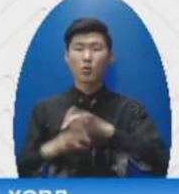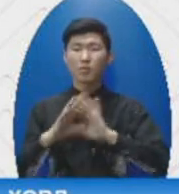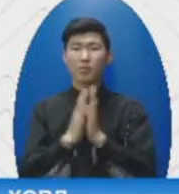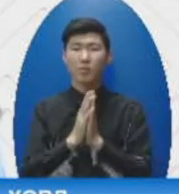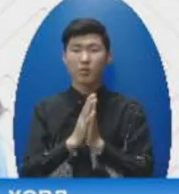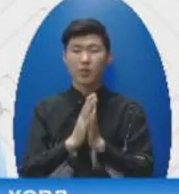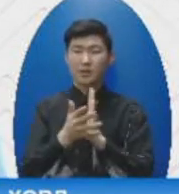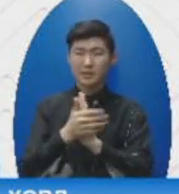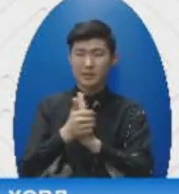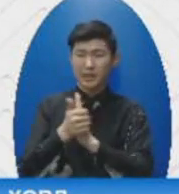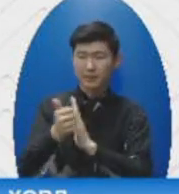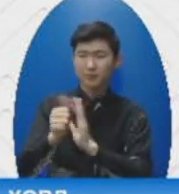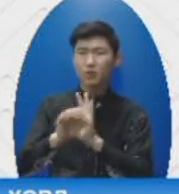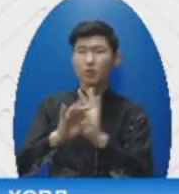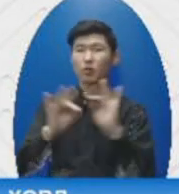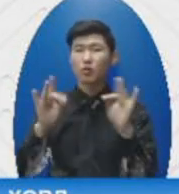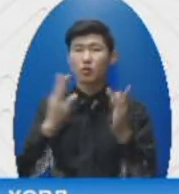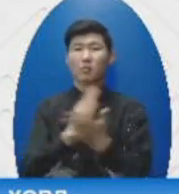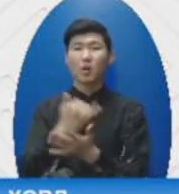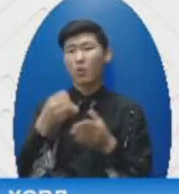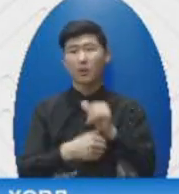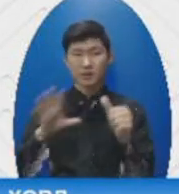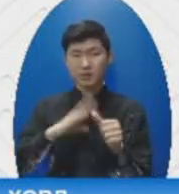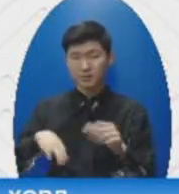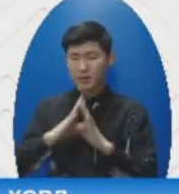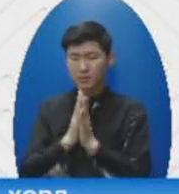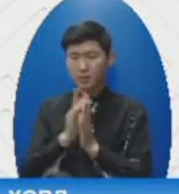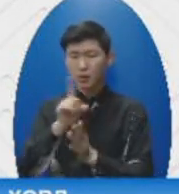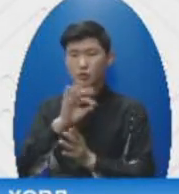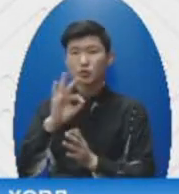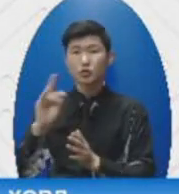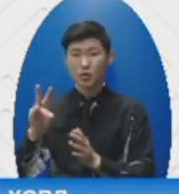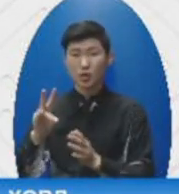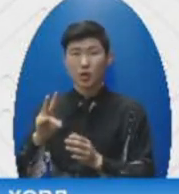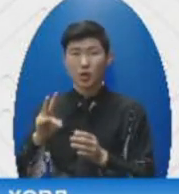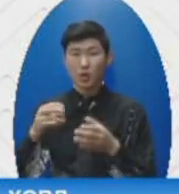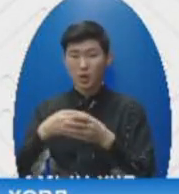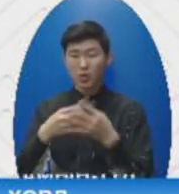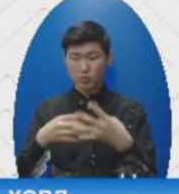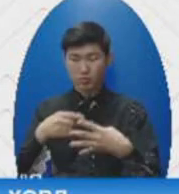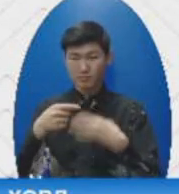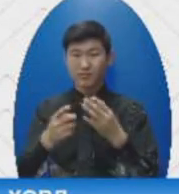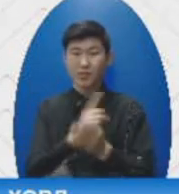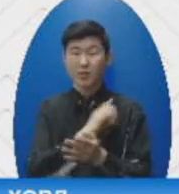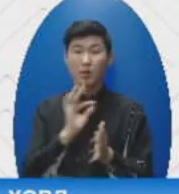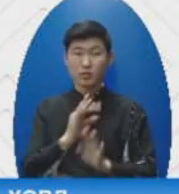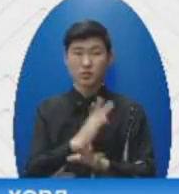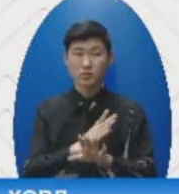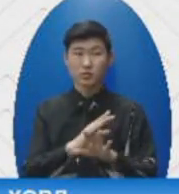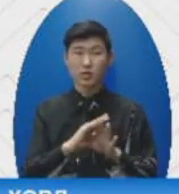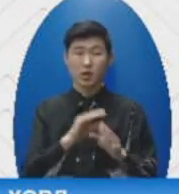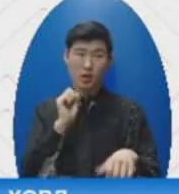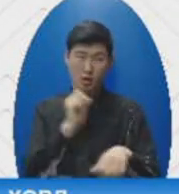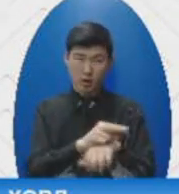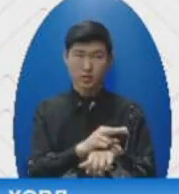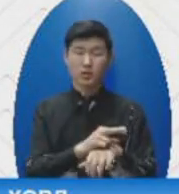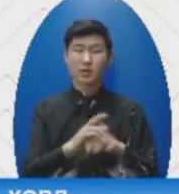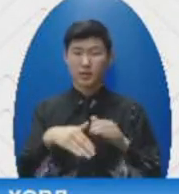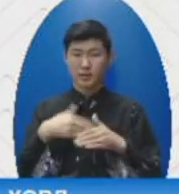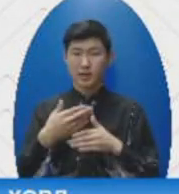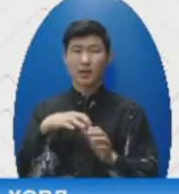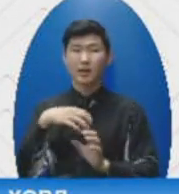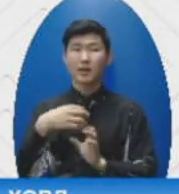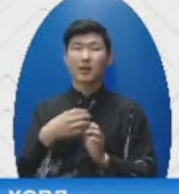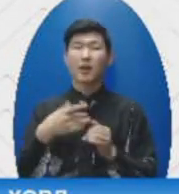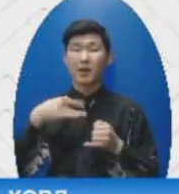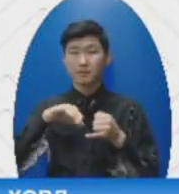чадвартай гэдэг тийм муу бол баг биш. Бид яг зооныхоо тоглолтонд яг зоондоо тоглолцсон байхгүй юм. Тэгээд зоондоо хажаад аа тэгээд сайн сүүл